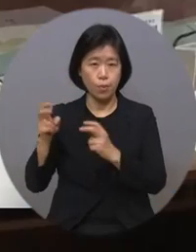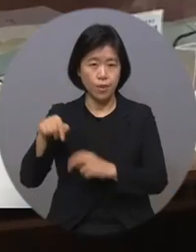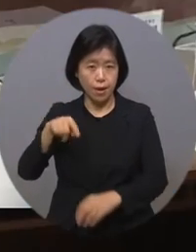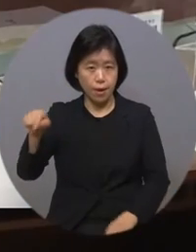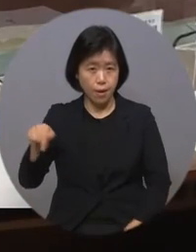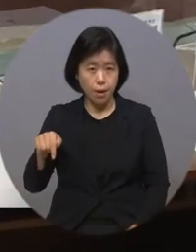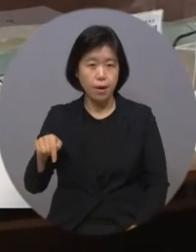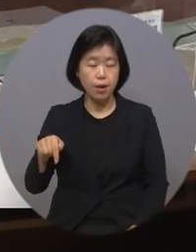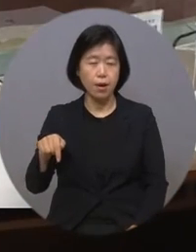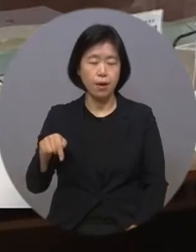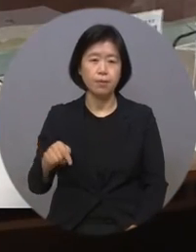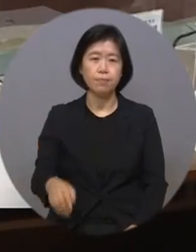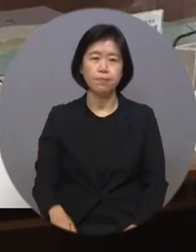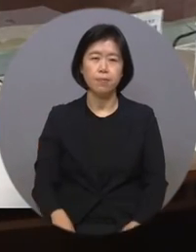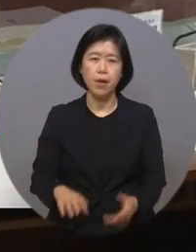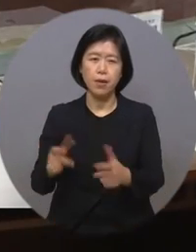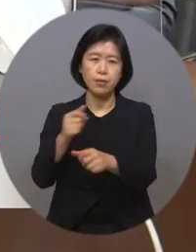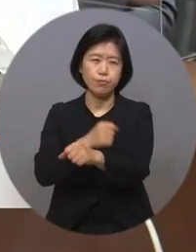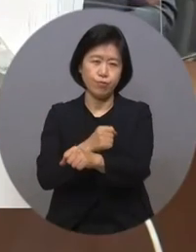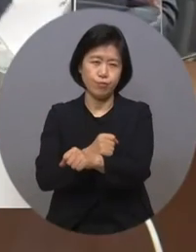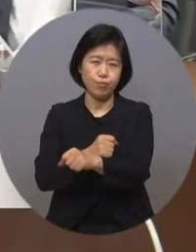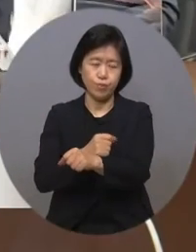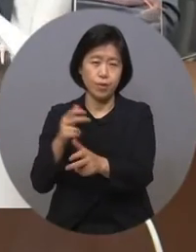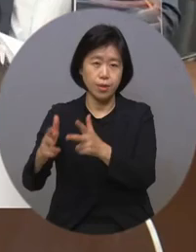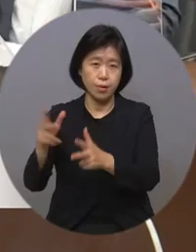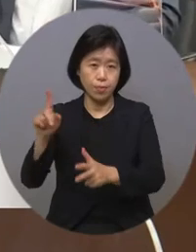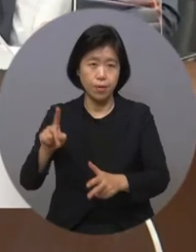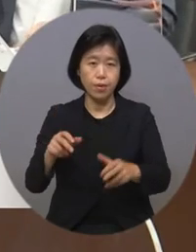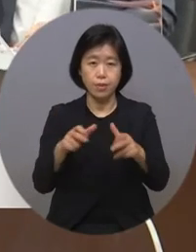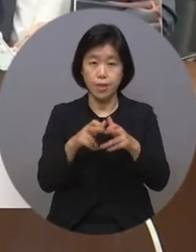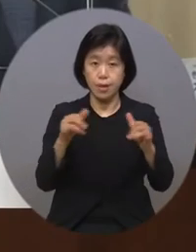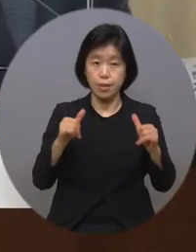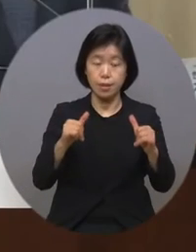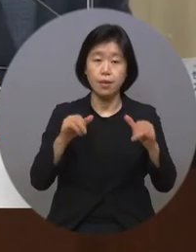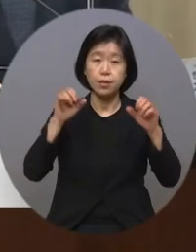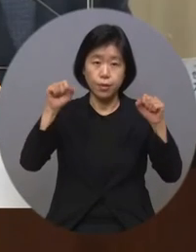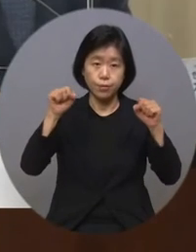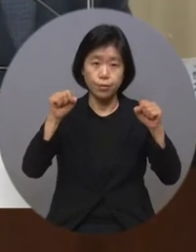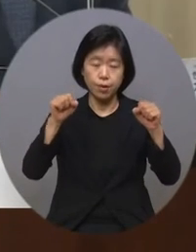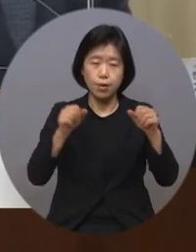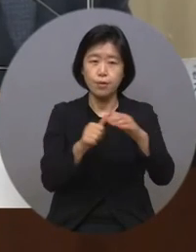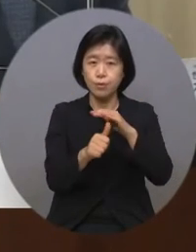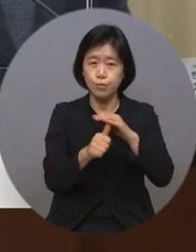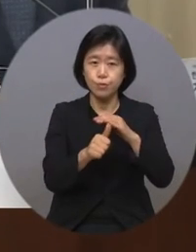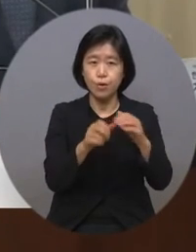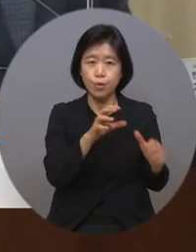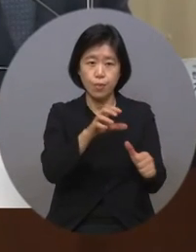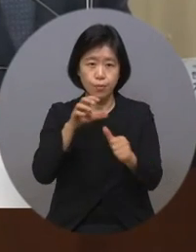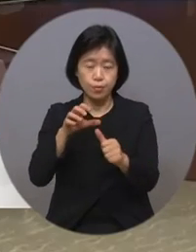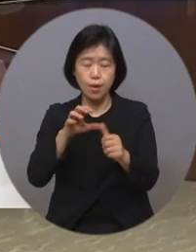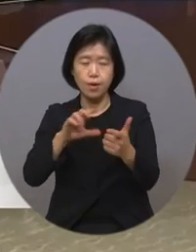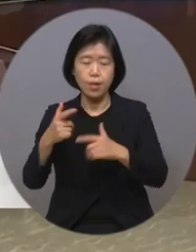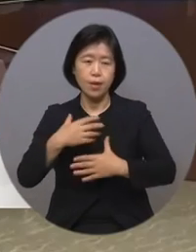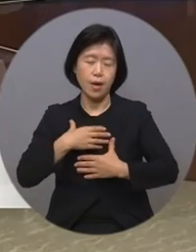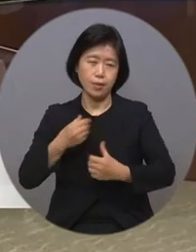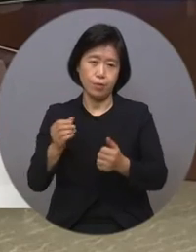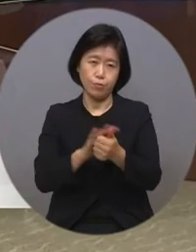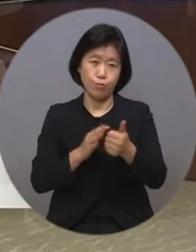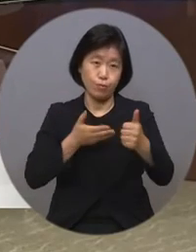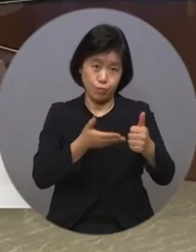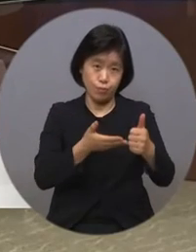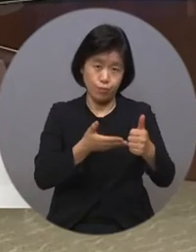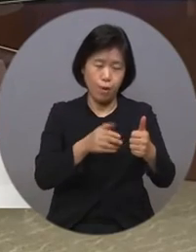한국농수산식품유통공사의 지역사회 공헌 사업 중 하나로 장애인 체육선수를 고용해 안정적인 생활 여건을 제공함으로써